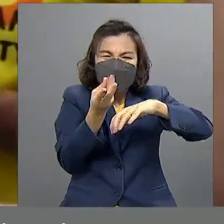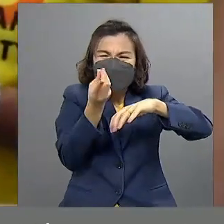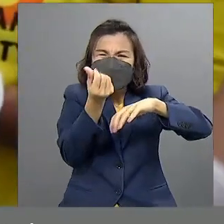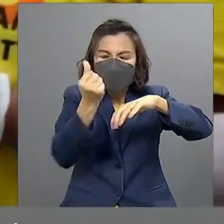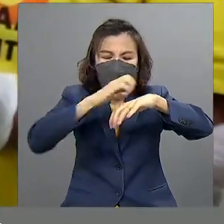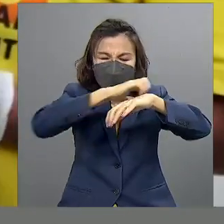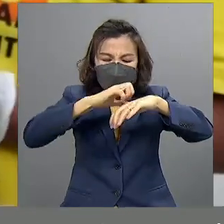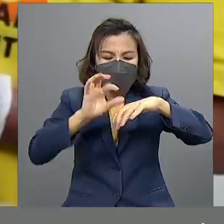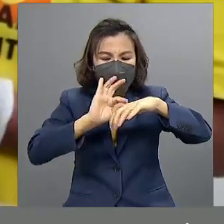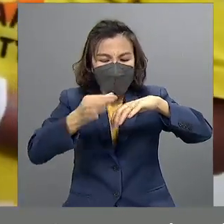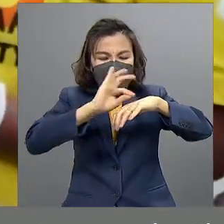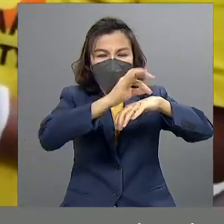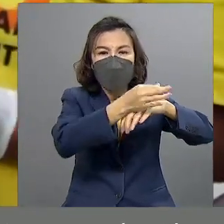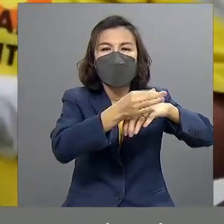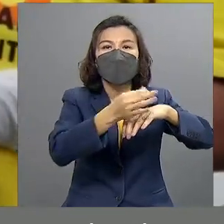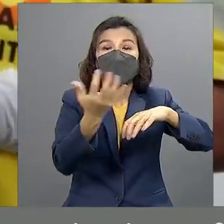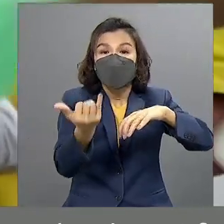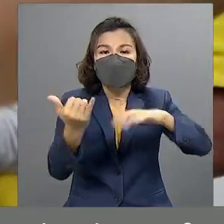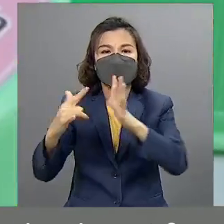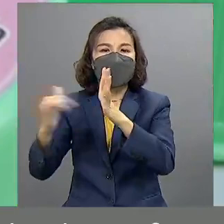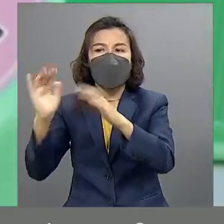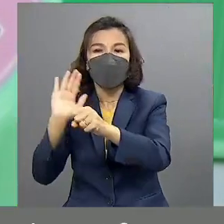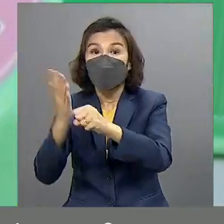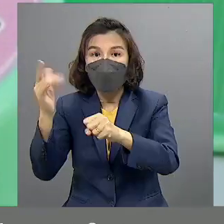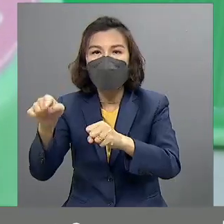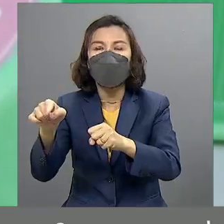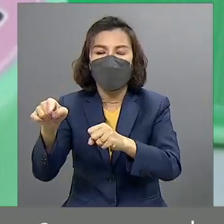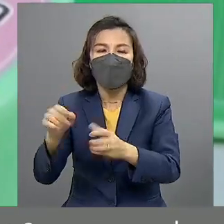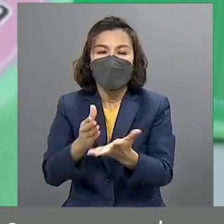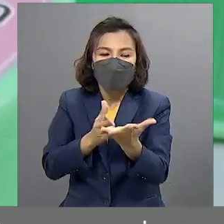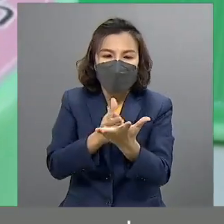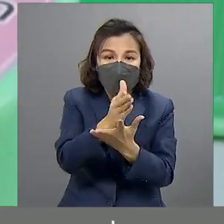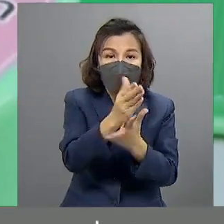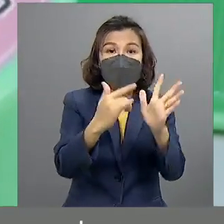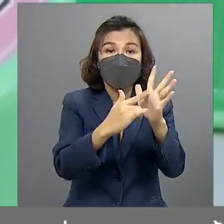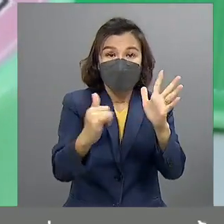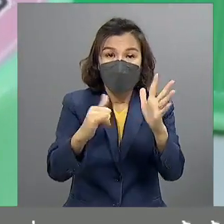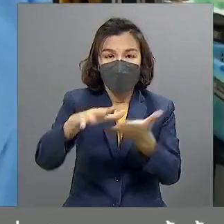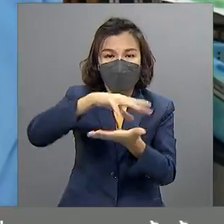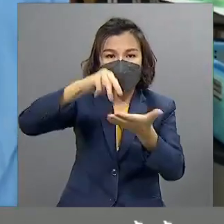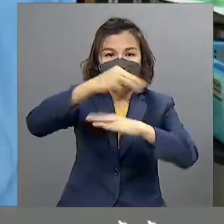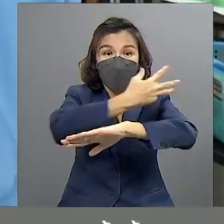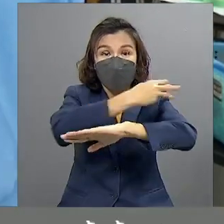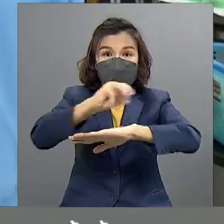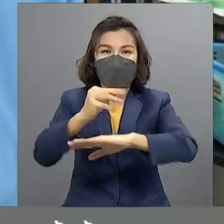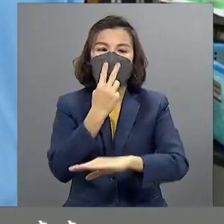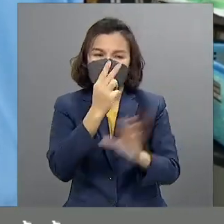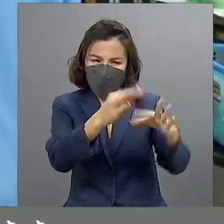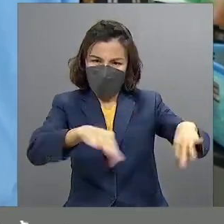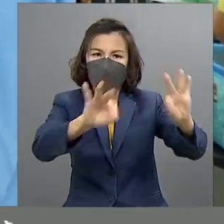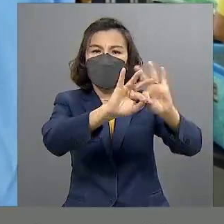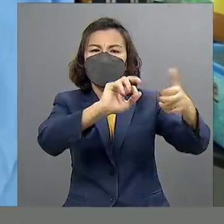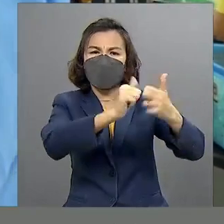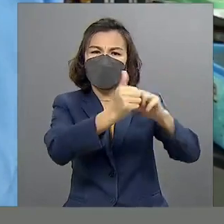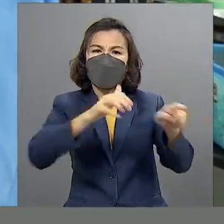แล้วก็เวชภัณฑ์เนี่ยไม่เพียงพอนะคะคณะเภสัชศาสตร์มหาวิทยาลัยมหาสารคามก็เห็นความสำคัญเห็นความเดือดร้อนของประชาชน